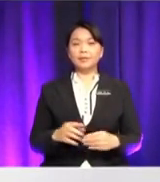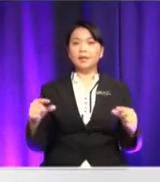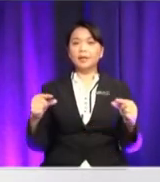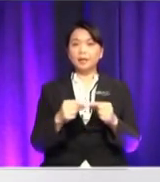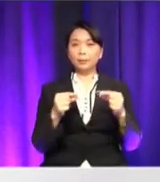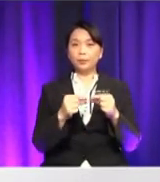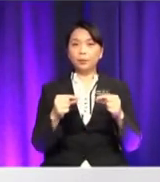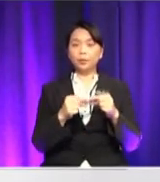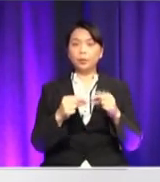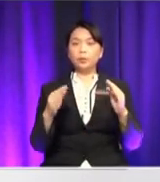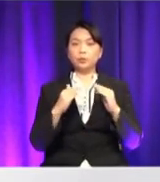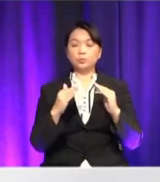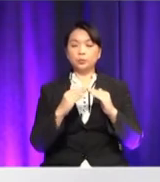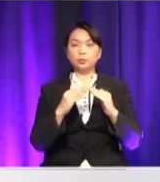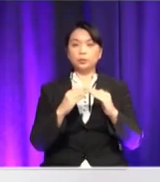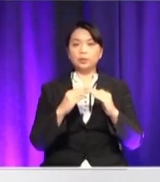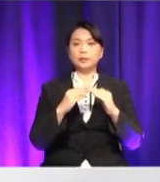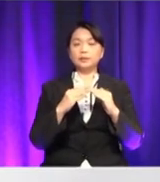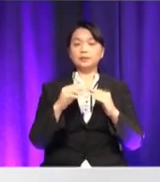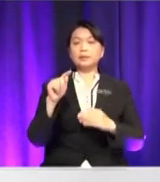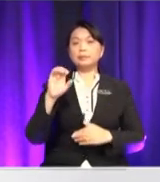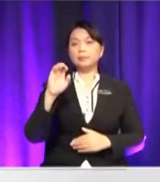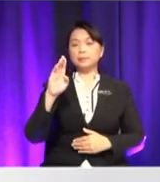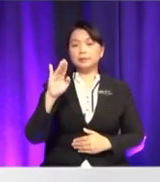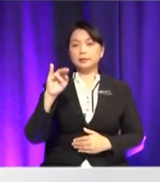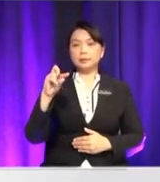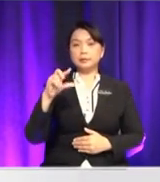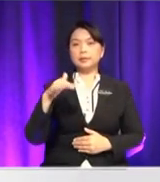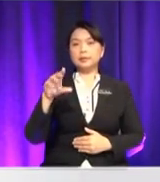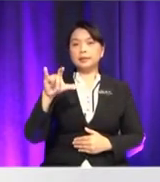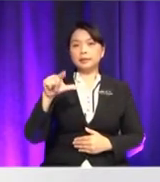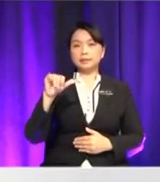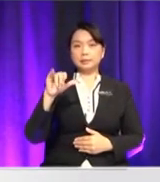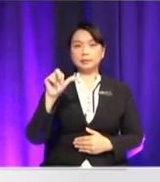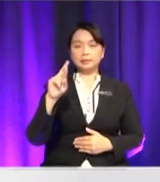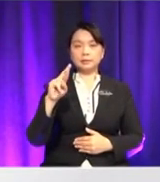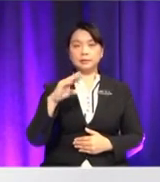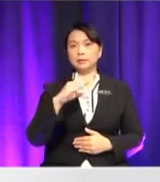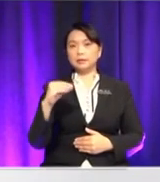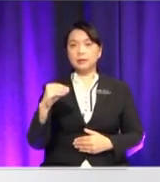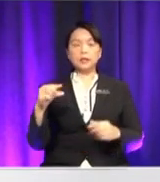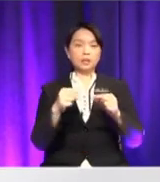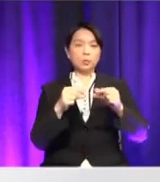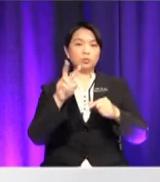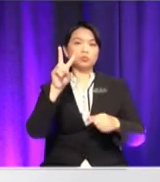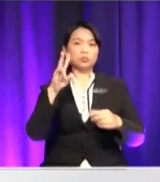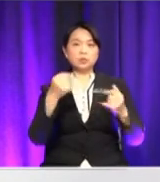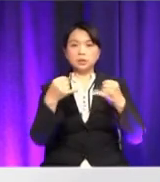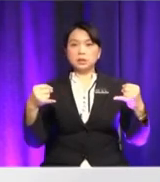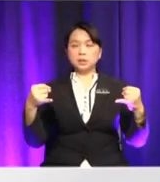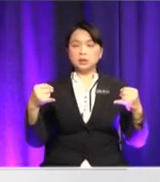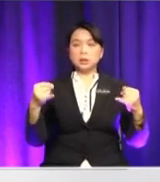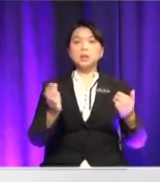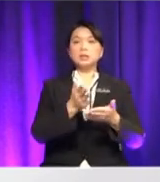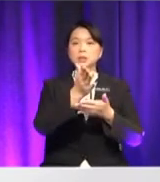BUMN BUMD adding layadan Bumbung limas Shooter bentuknya limas Belanda masuknya